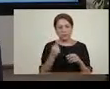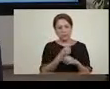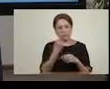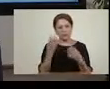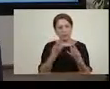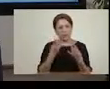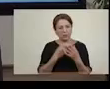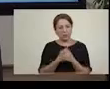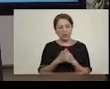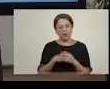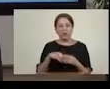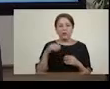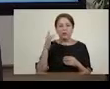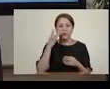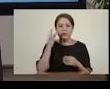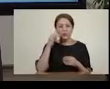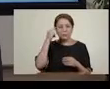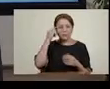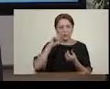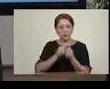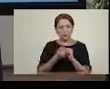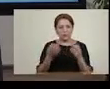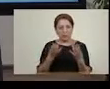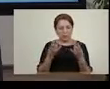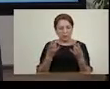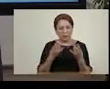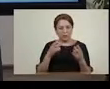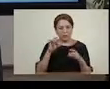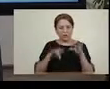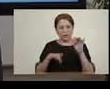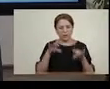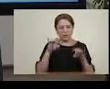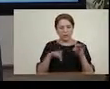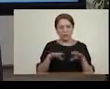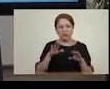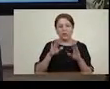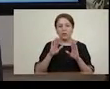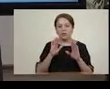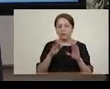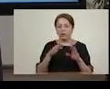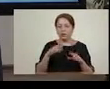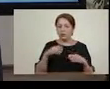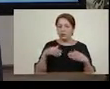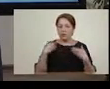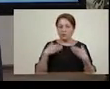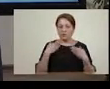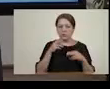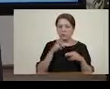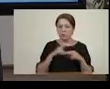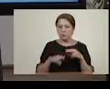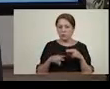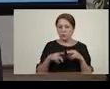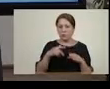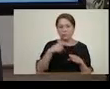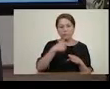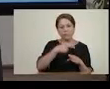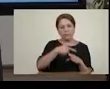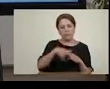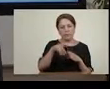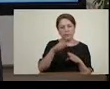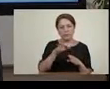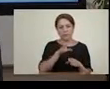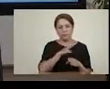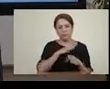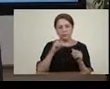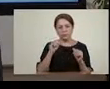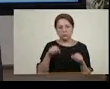tutishimiz kerakki, agar qaynatilganda u nafaqat foydali xususiyatlarini yo'qotadi, balki zaharli moddaga aylanishi mumkin. Ya'ni